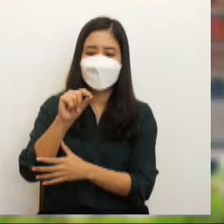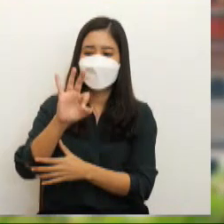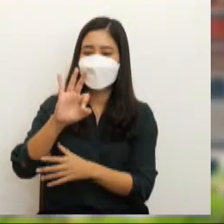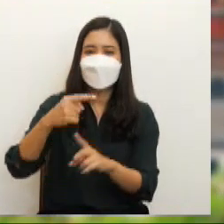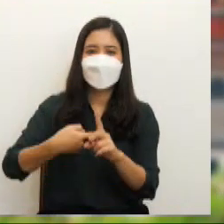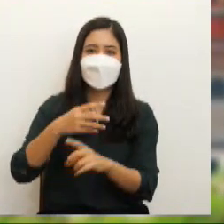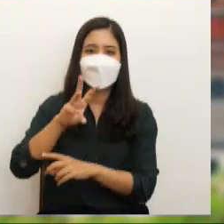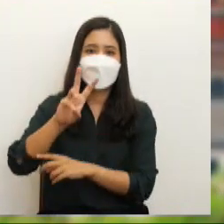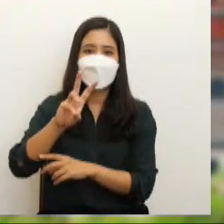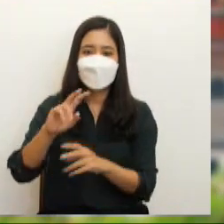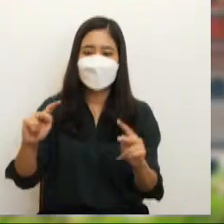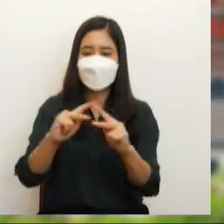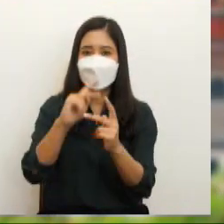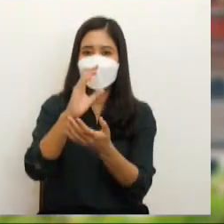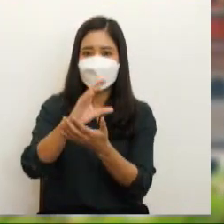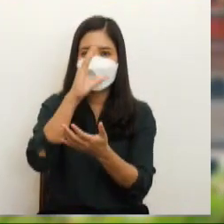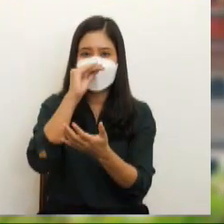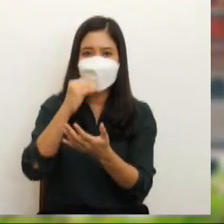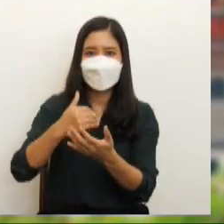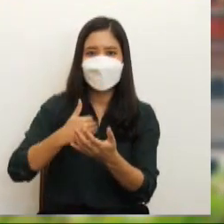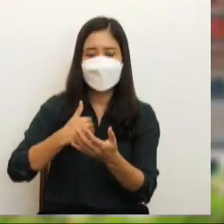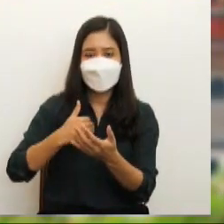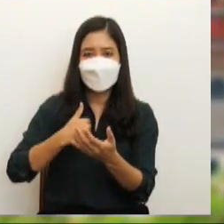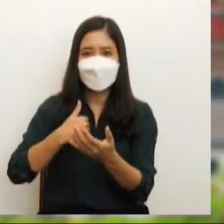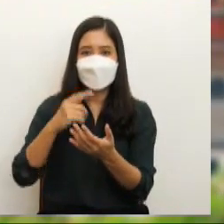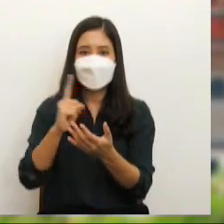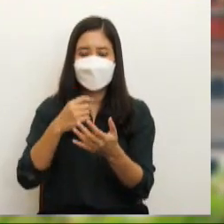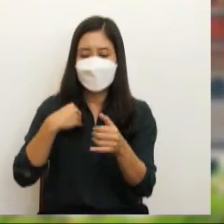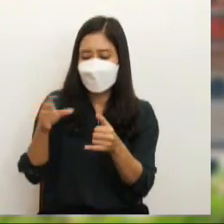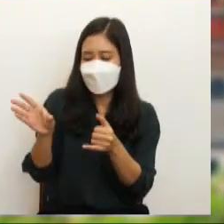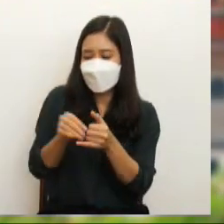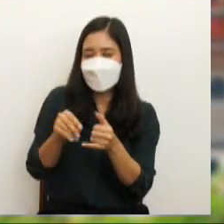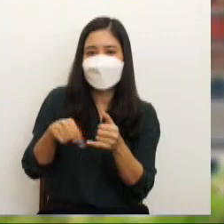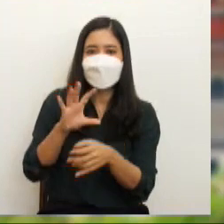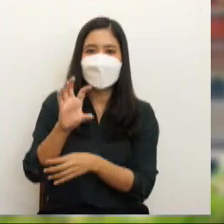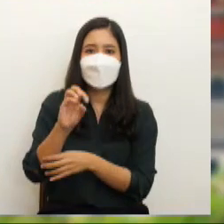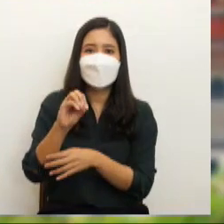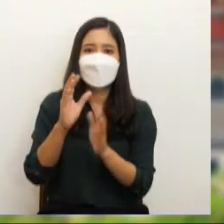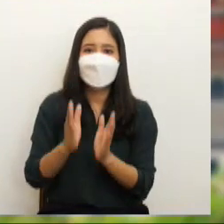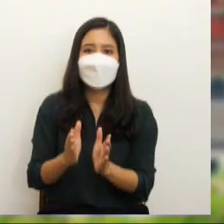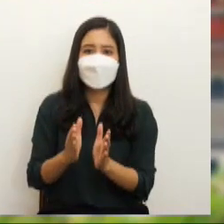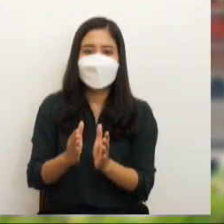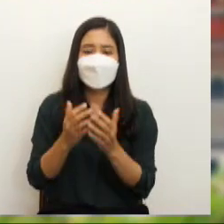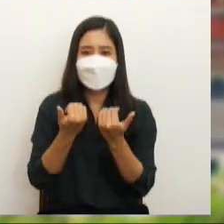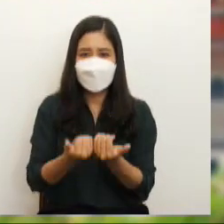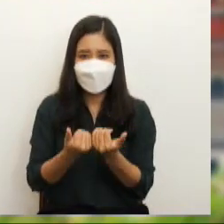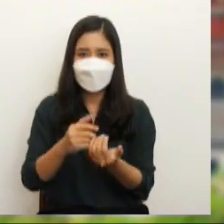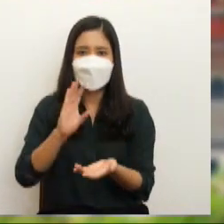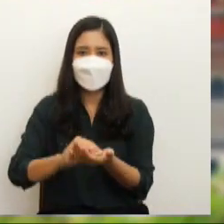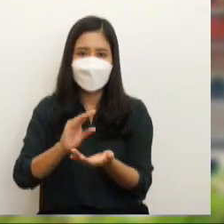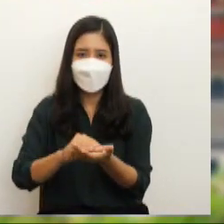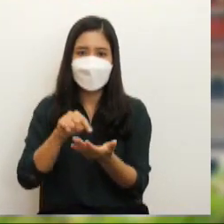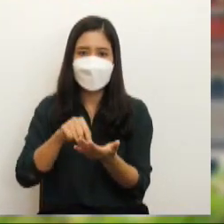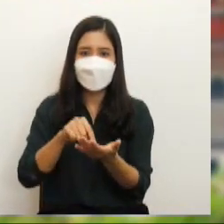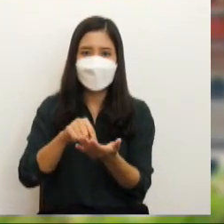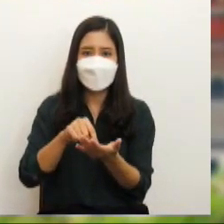ากระทรวงศึกษาธิการมีคนบอกว่านะครับกระทรวงศึกษาธิการมีผู้ติดเชื้อ50คนจริงๆแล้วข้อมูลเป็นอย่างนี้ครับในช่ว